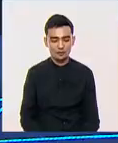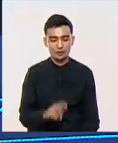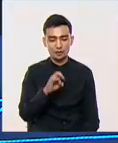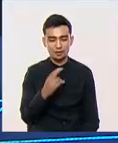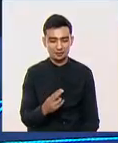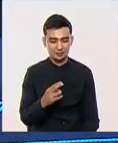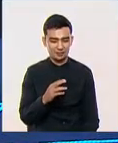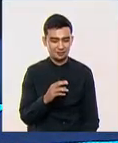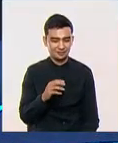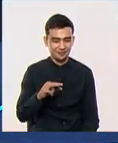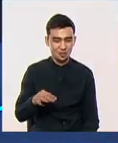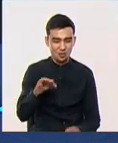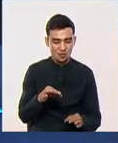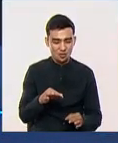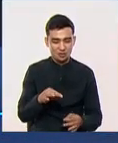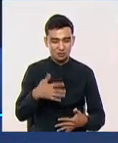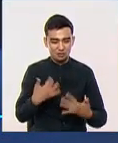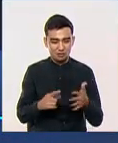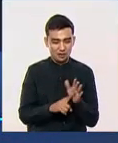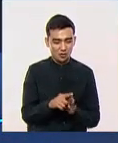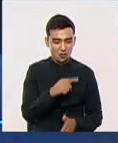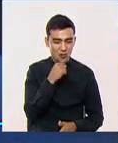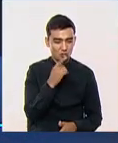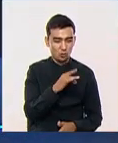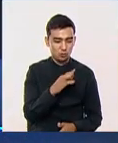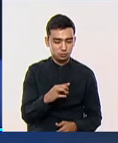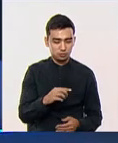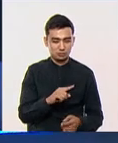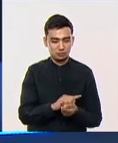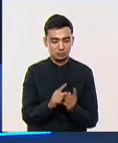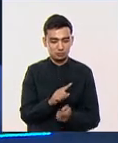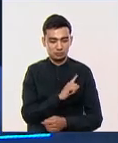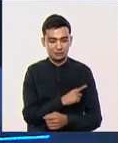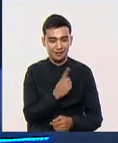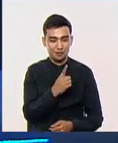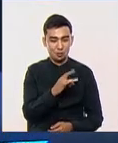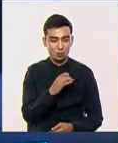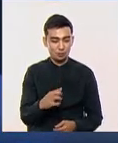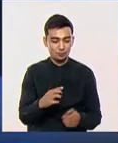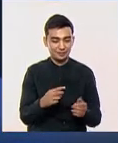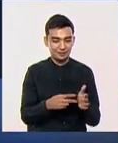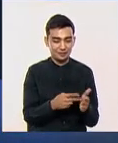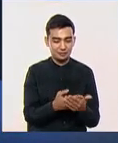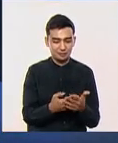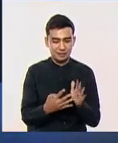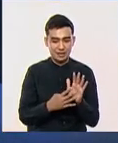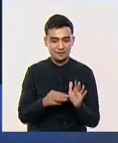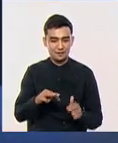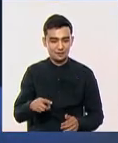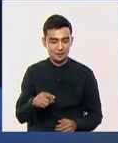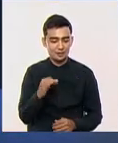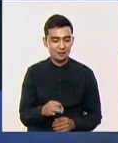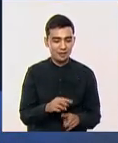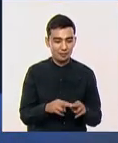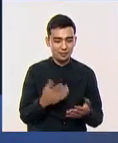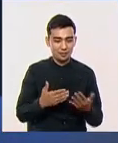Ұлттық валюта күннен күнге әлсіреп, Ресей рублін нығайып жатыр. Қазір бір рубльдің құны 9 теңгеге жетіп қалған. Ал дәл